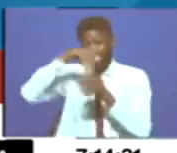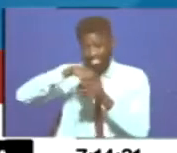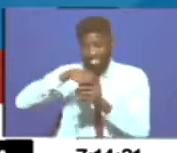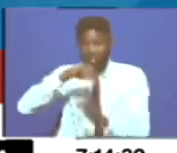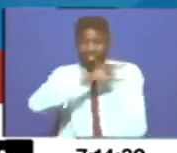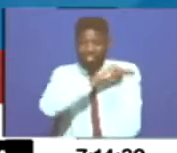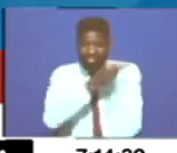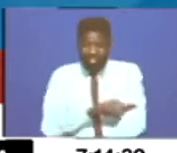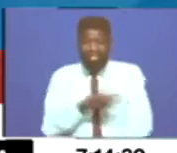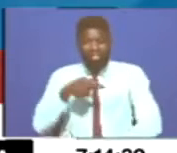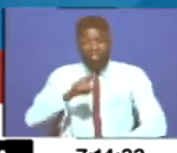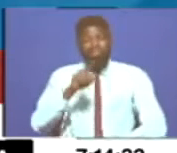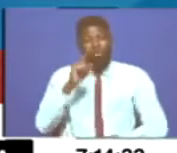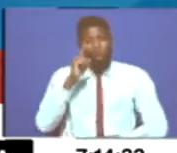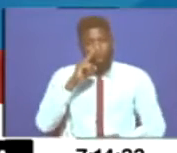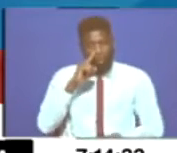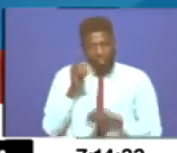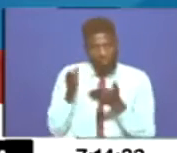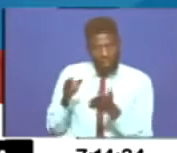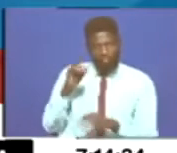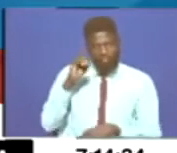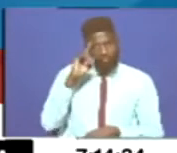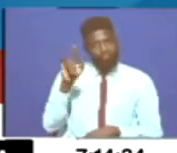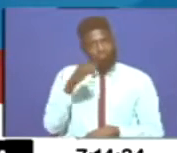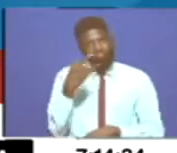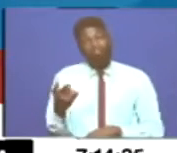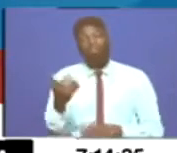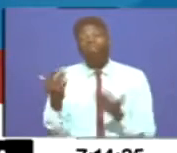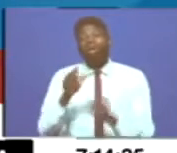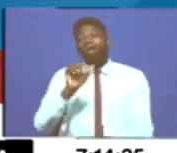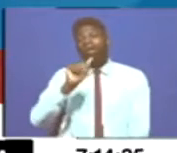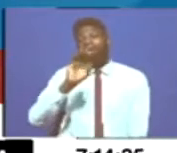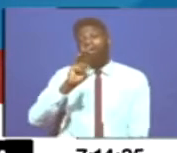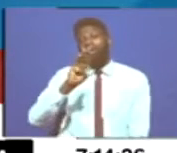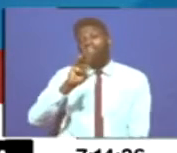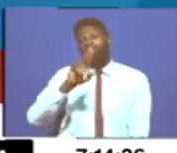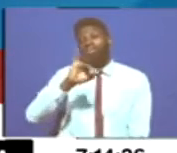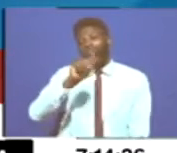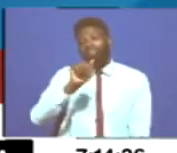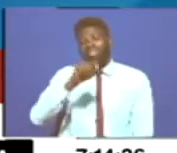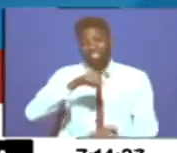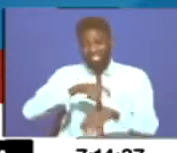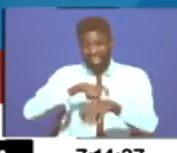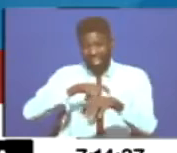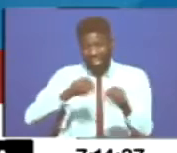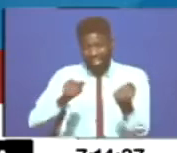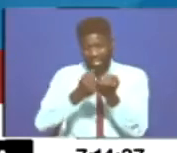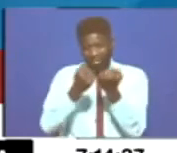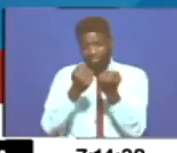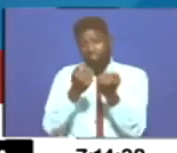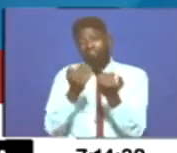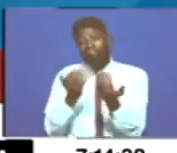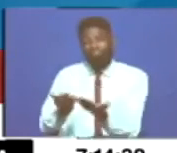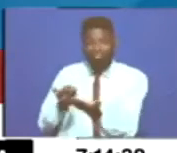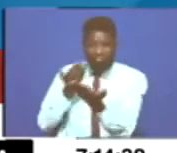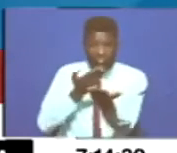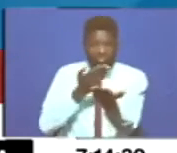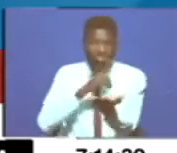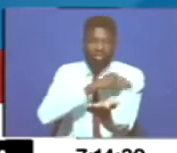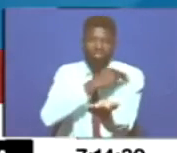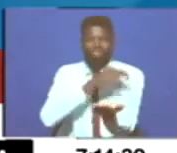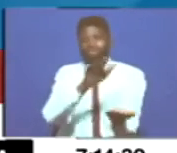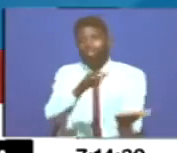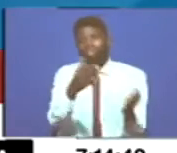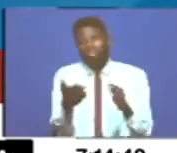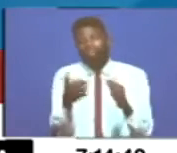Alizirai akiwa nyumbani kwake mjini Abuja na kufariki alipokimbizwa hospitalini. Alizikwa nyumbani kwake huko Kehancha,